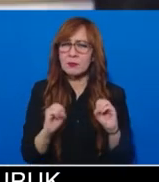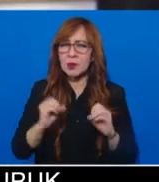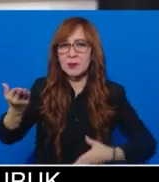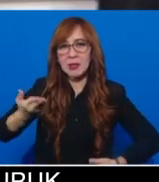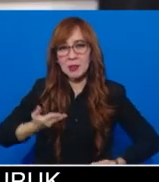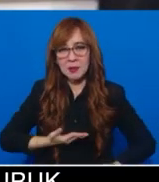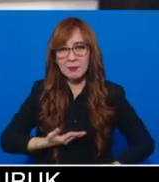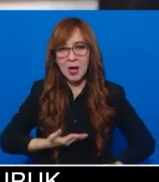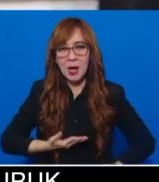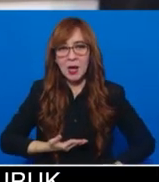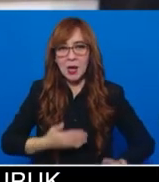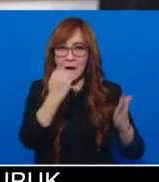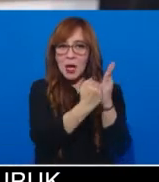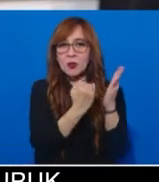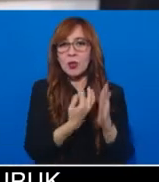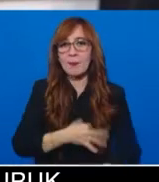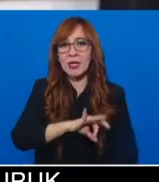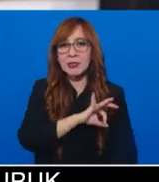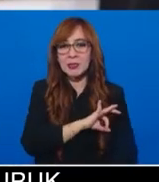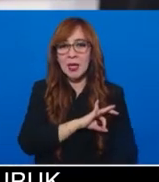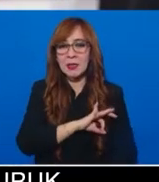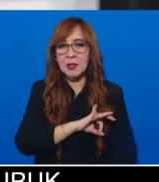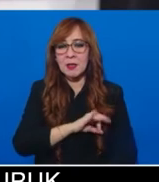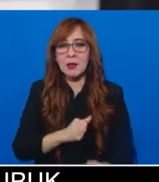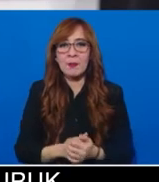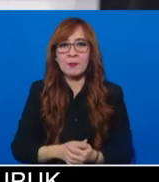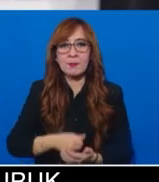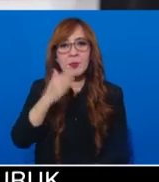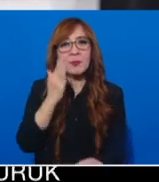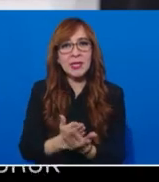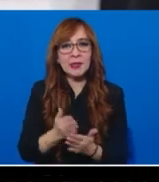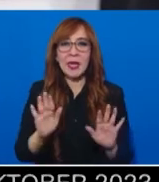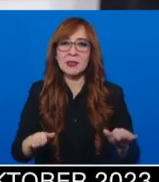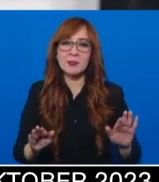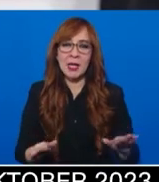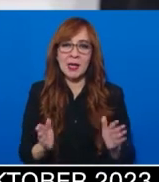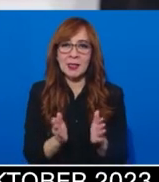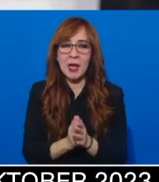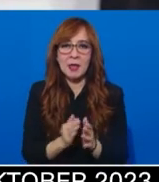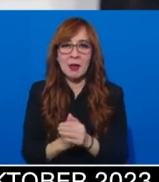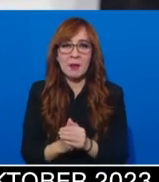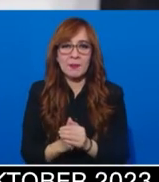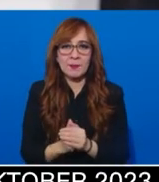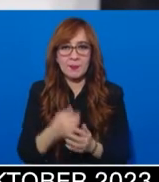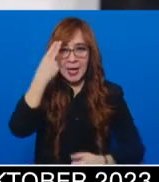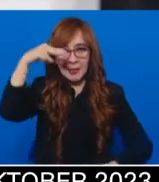salinan kepres pemberhentian sementara Firly Bahuri dan pengangkatan Nawawi Pomulangu sebagai Ketua Sementara